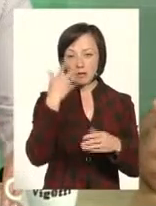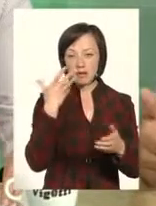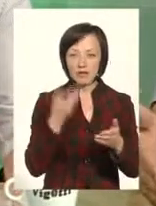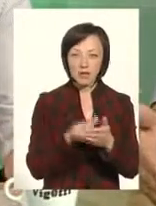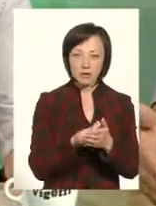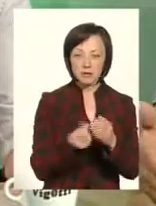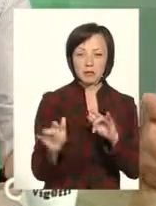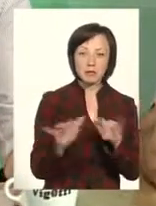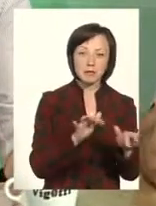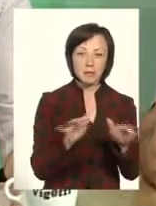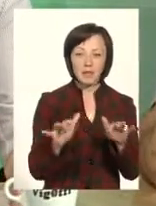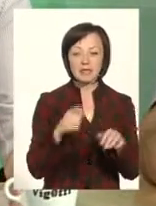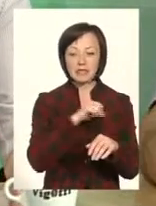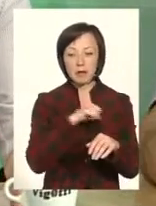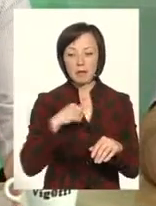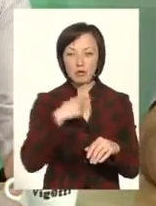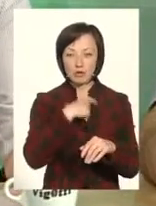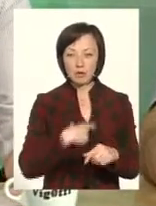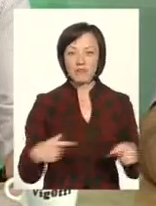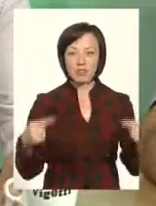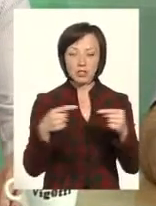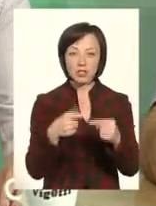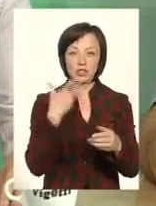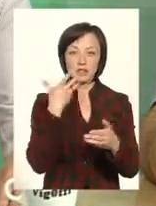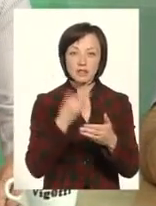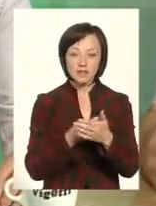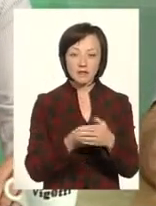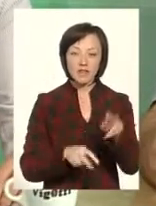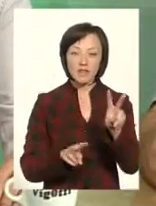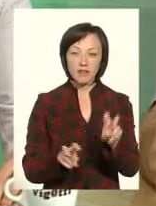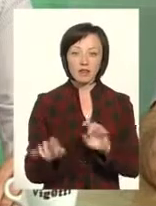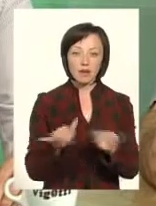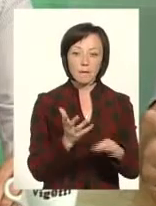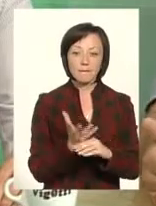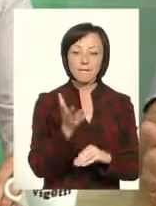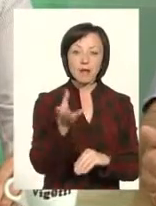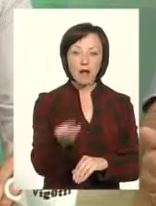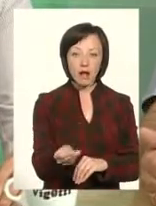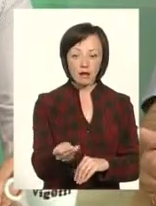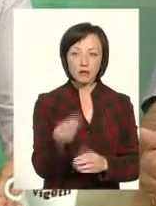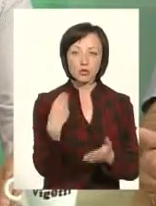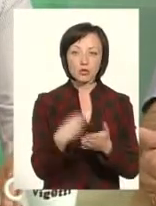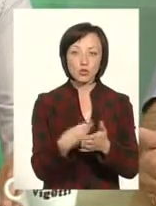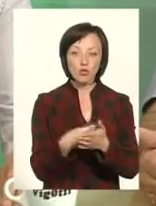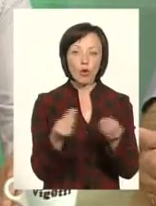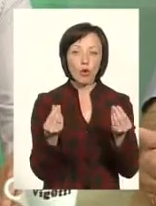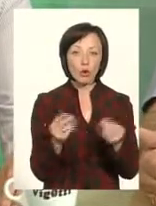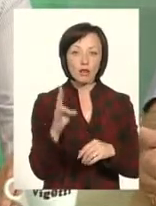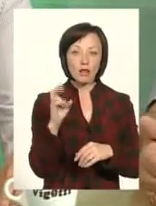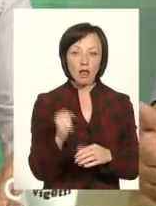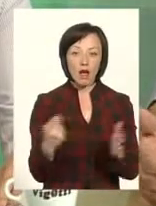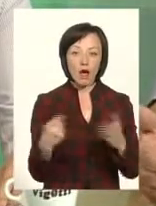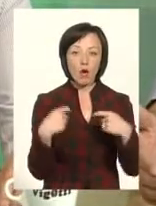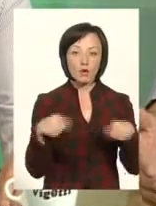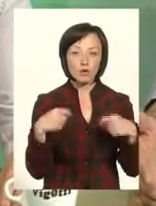чи підприємство саме собі визначає свій рід діяльності, платить певну суму коштів на